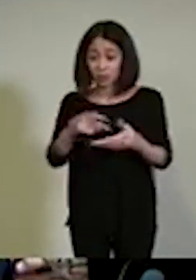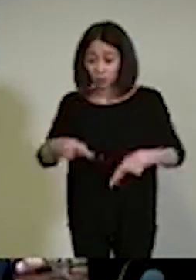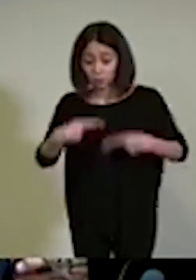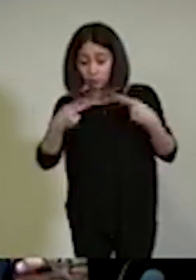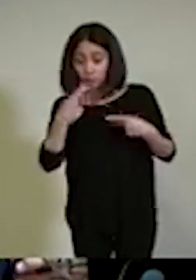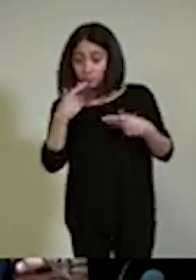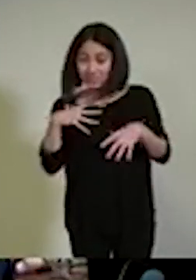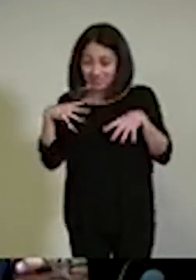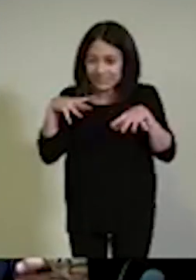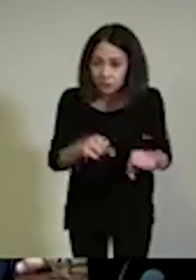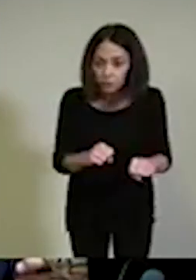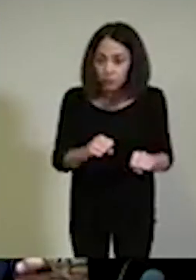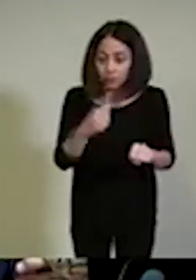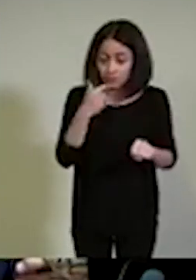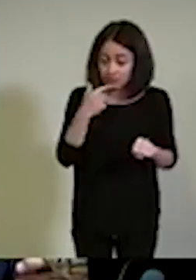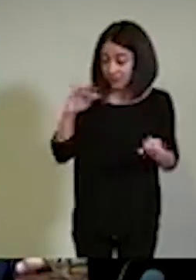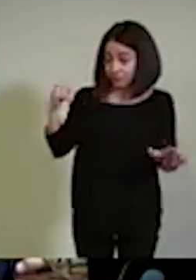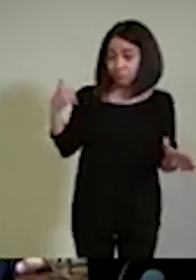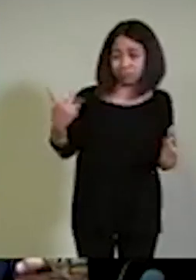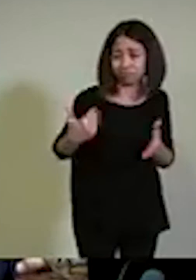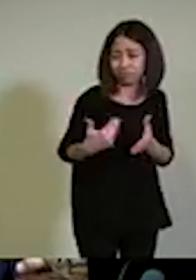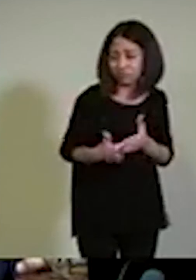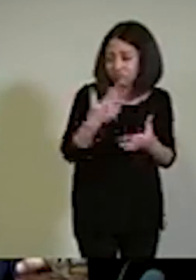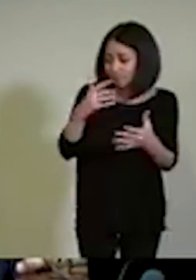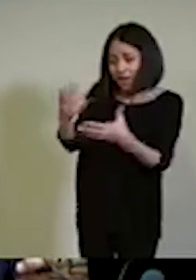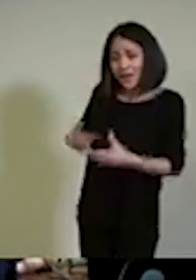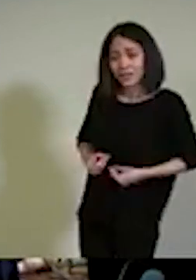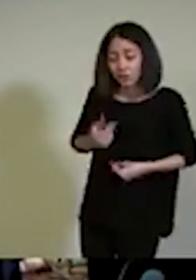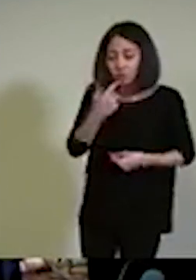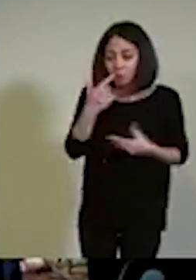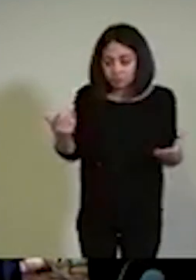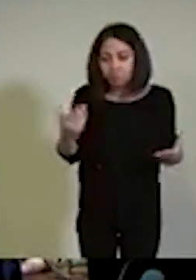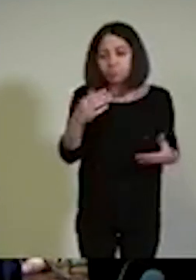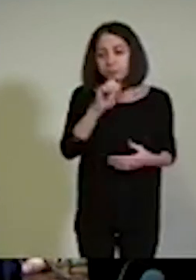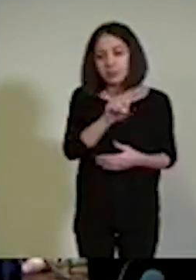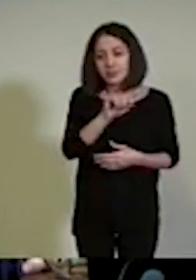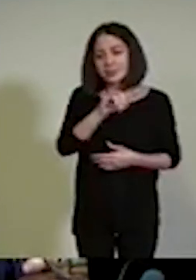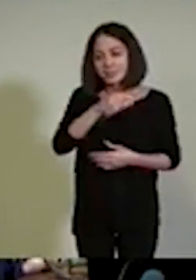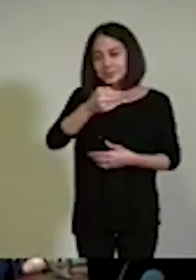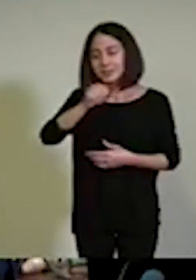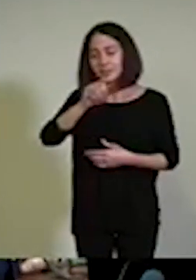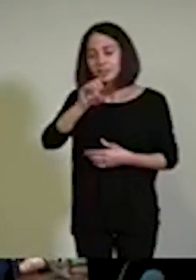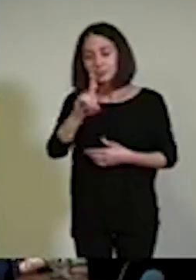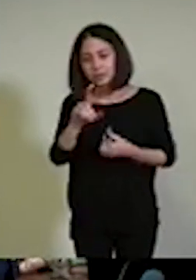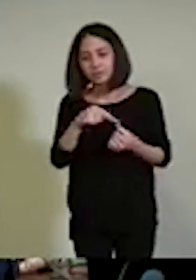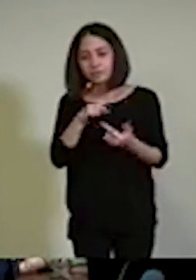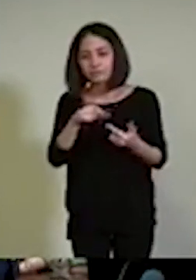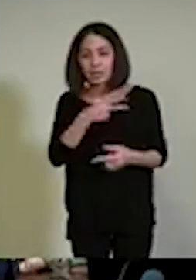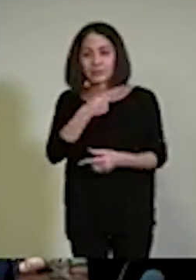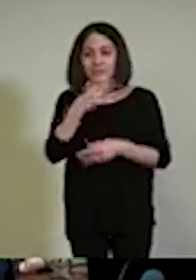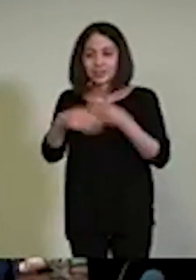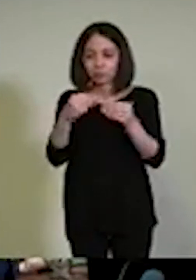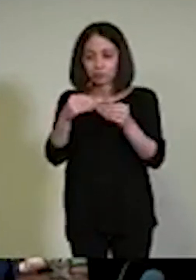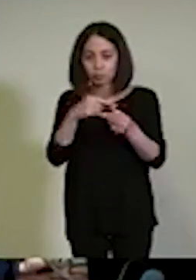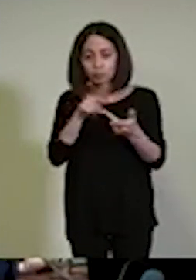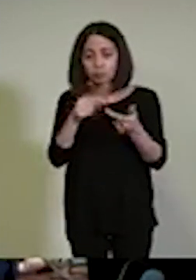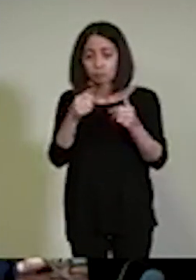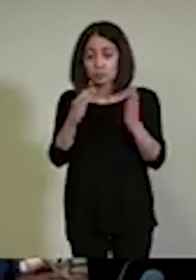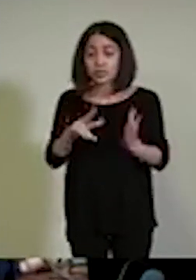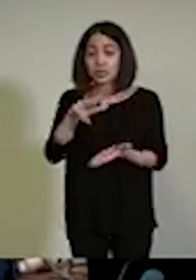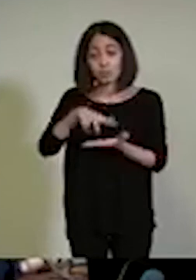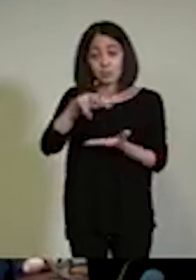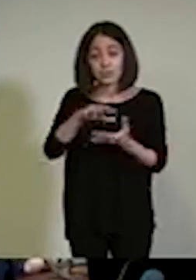jeunes en recours. La CIMAD, Médecins du Monde, RESF, l'ASTI, les hébergeurs solidaires,